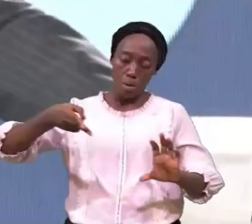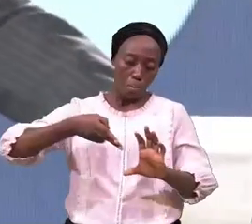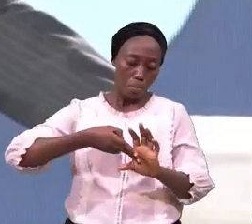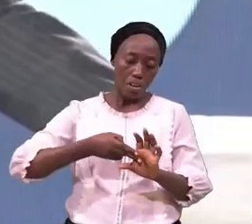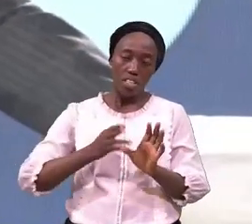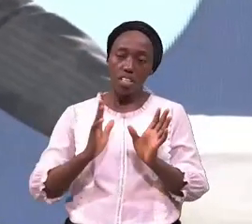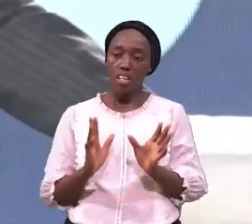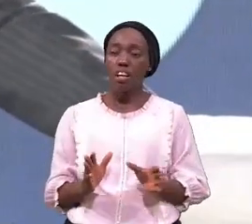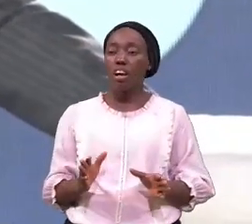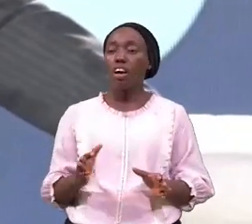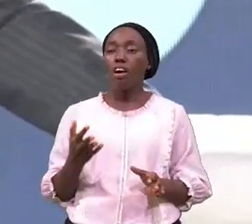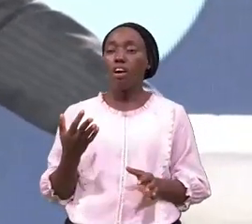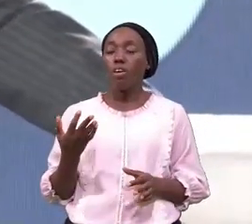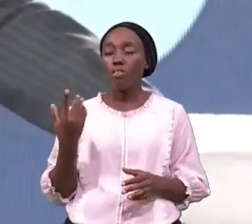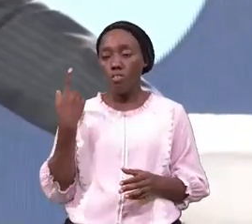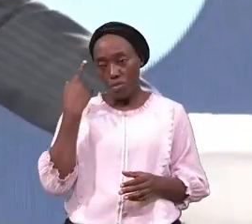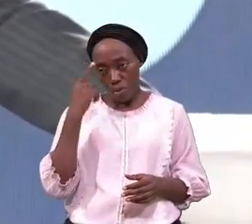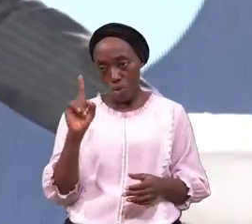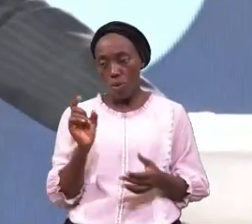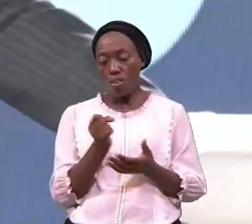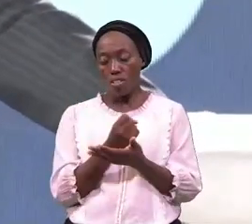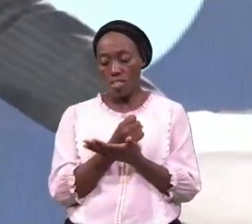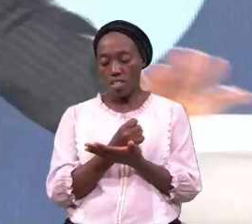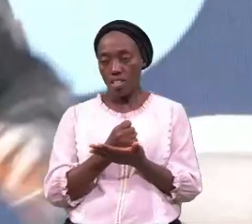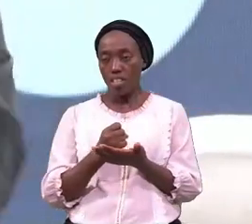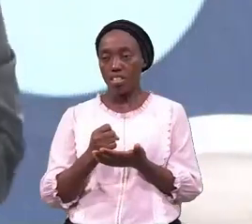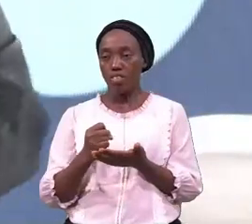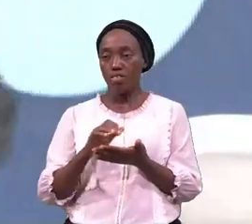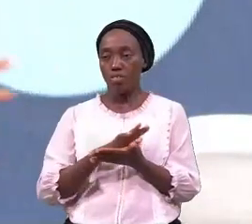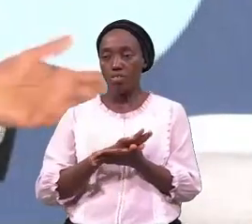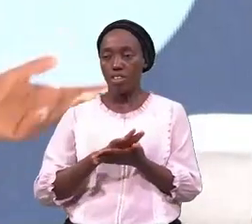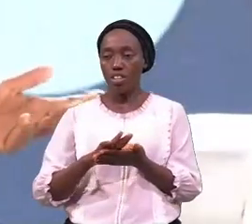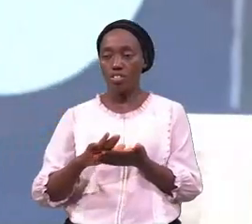La consécration des participants à la grâce de la sanctification.